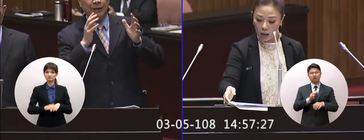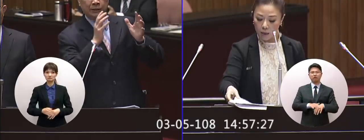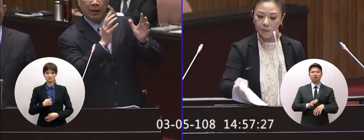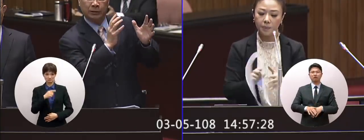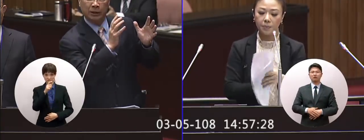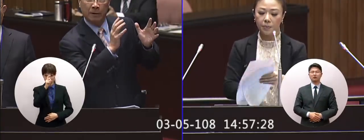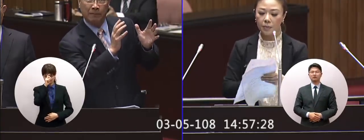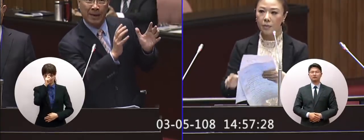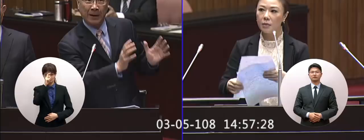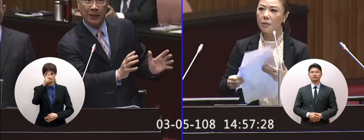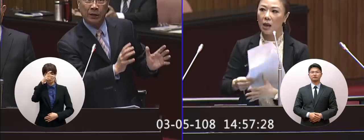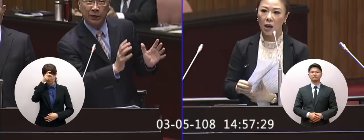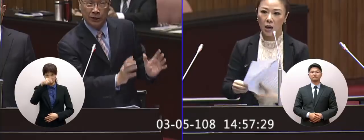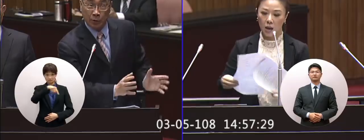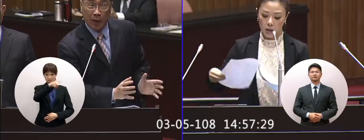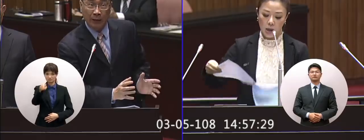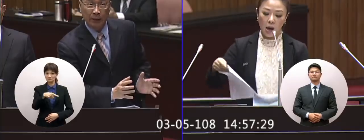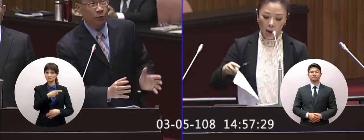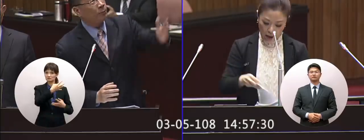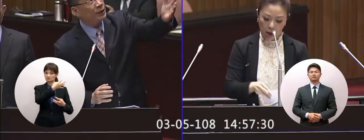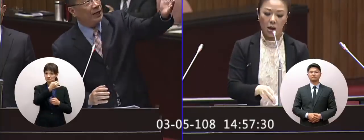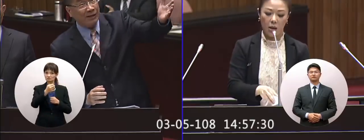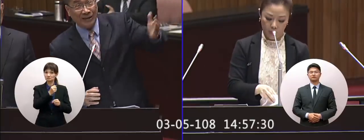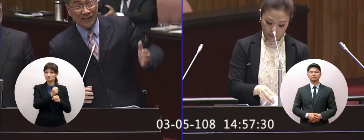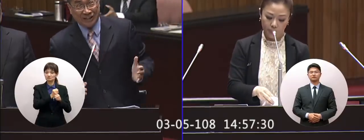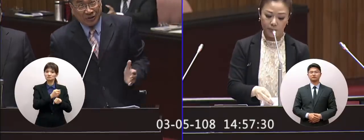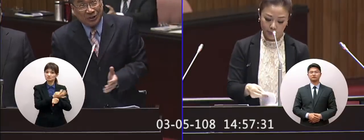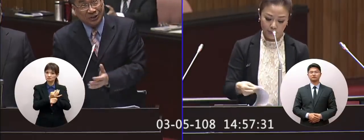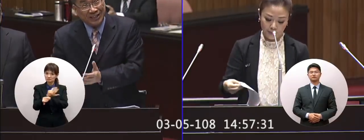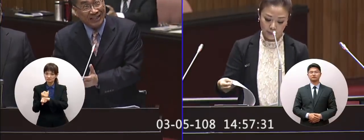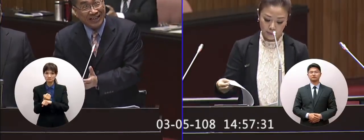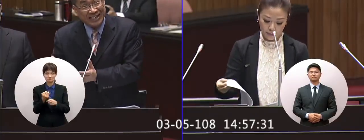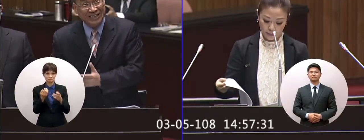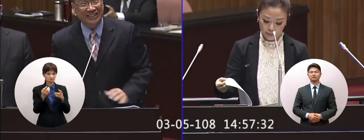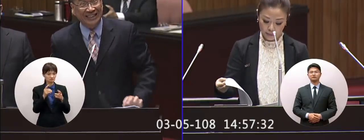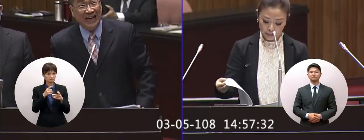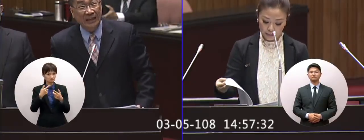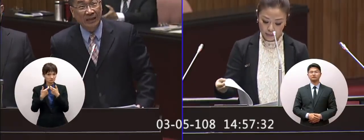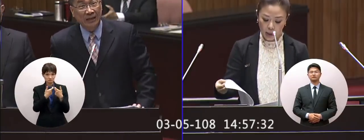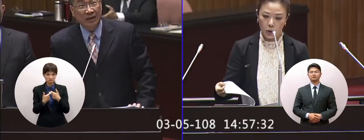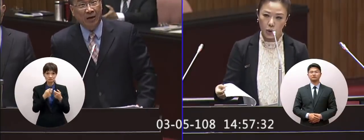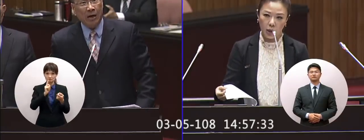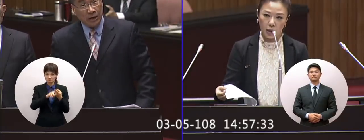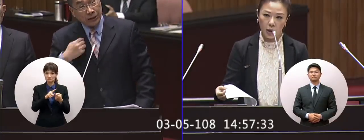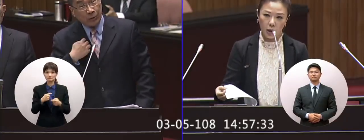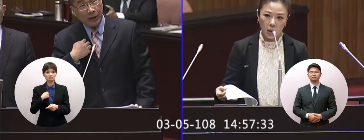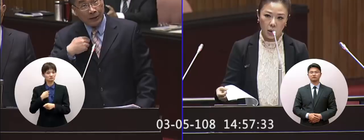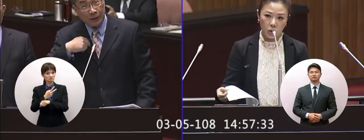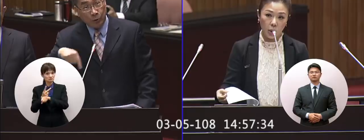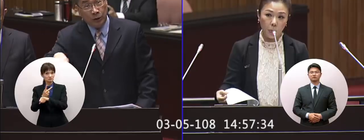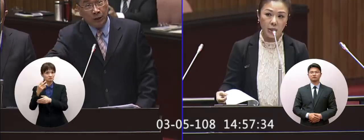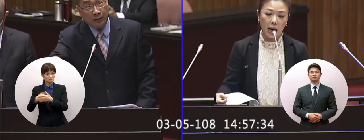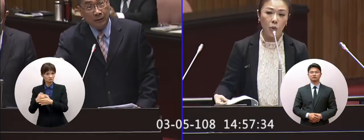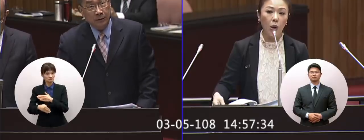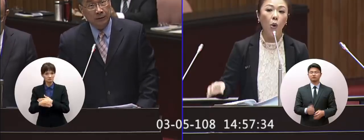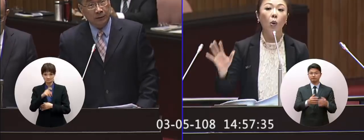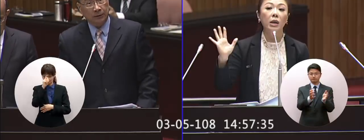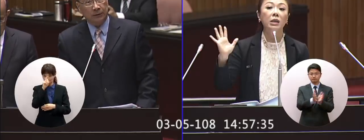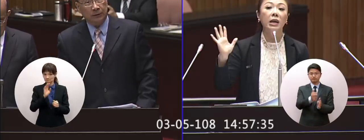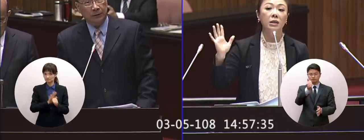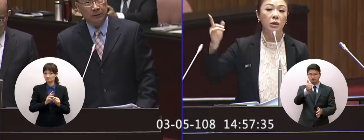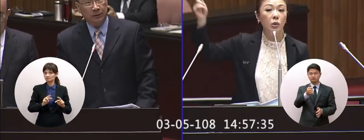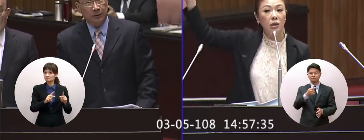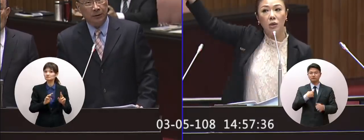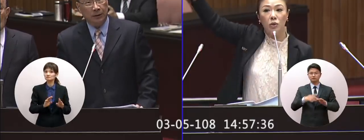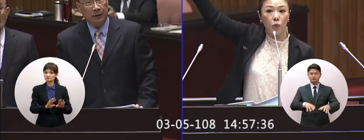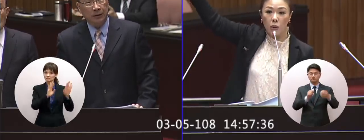说要让警察这个排班要合理化，所以我们减少两个小时，就是要让它更合理啊。 所以， 而且我也 所以部长，我